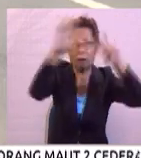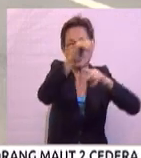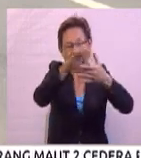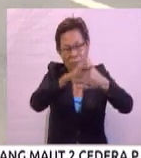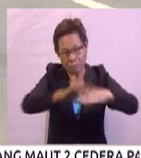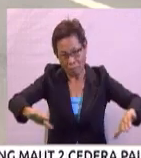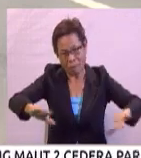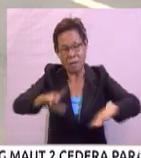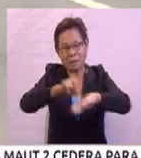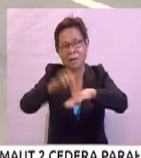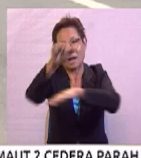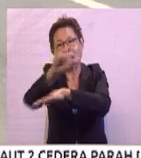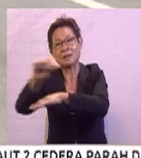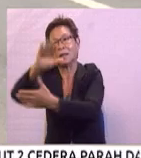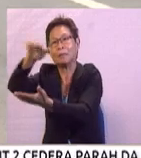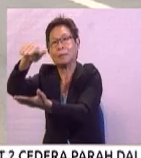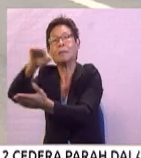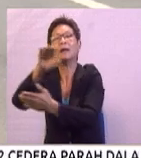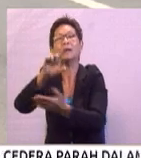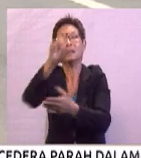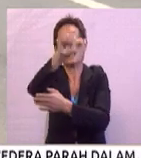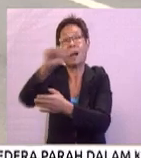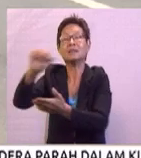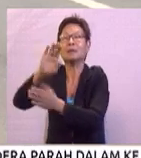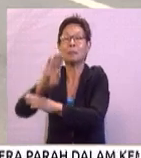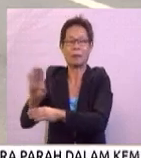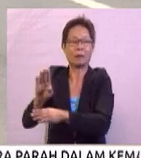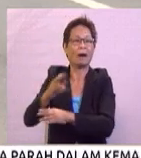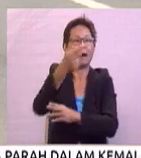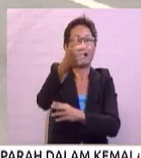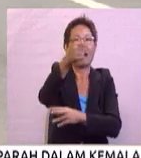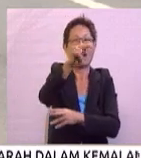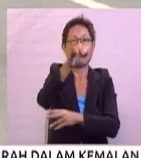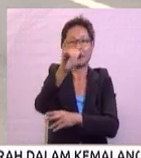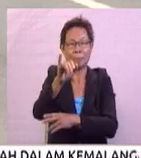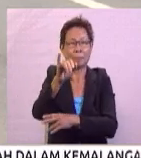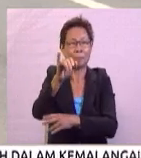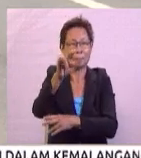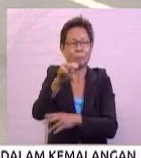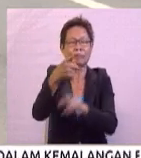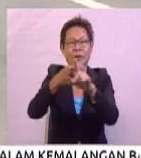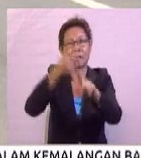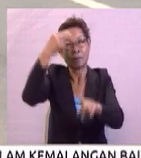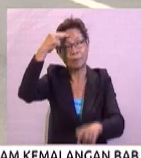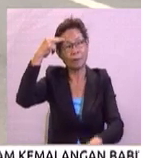keselamatan di Asia Barat. Hani Muhili, Mekah Al-Mukarramah, RTM.